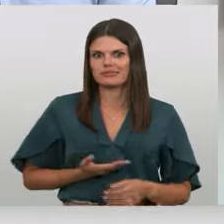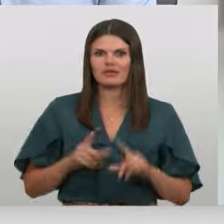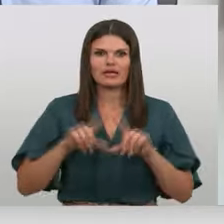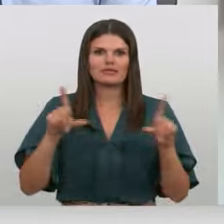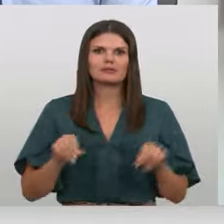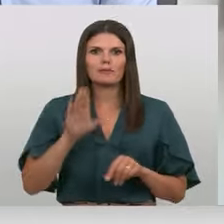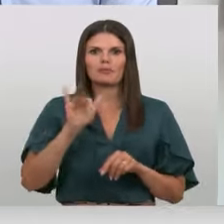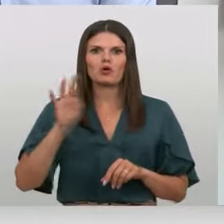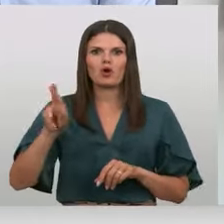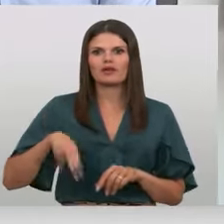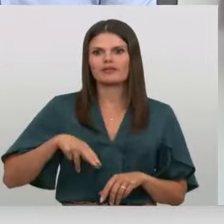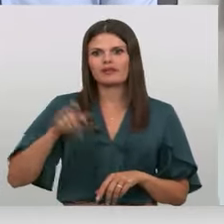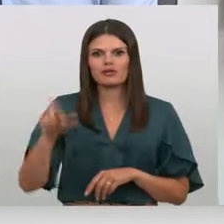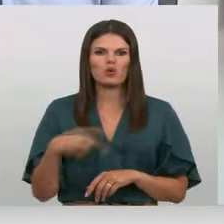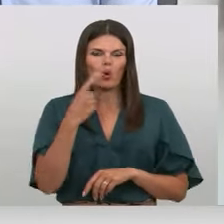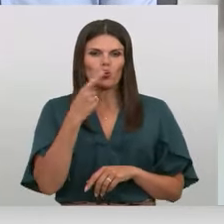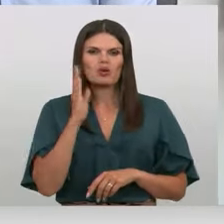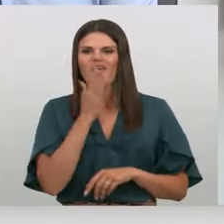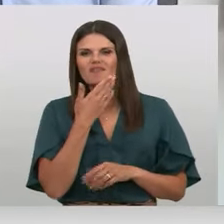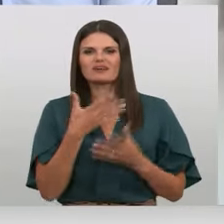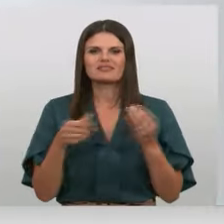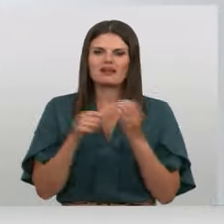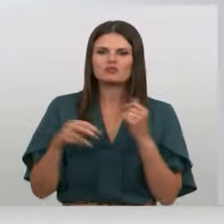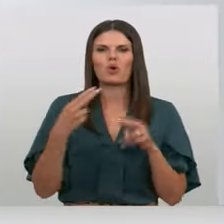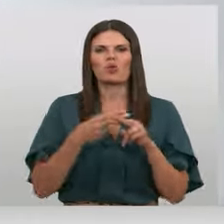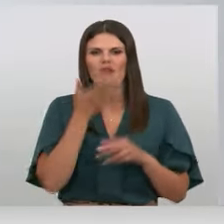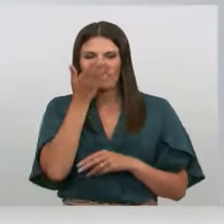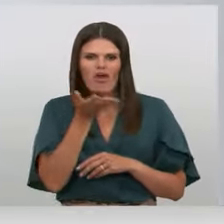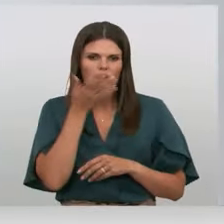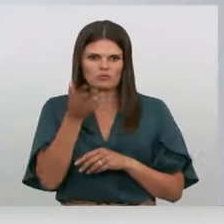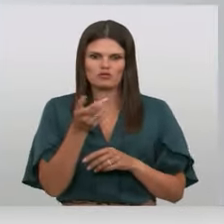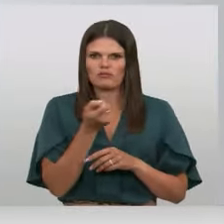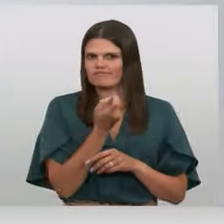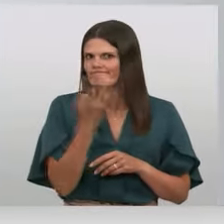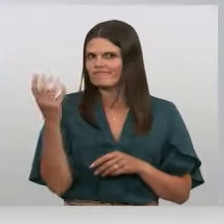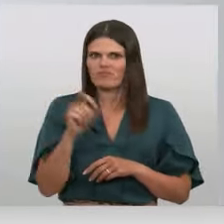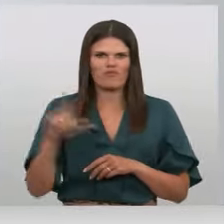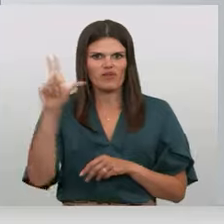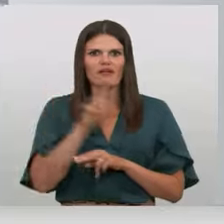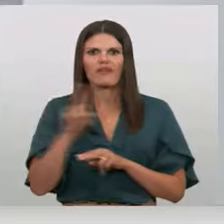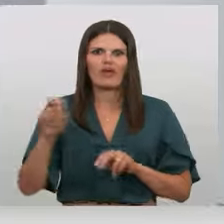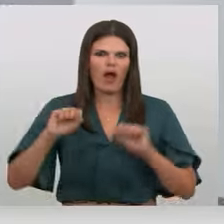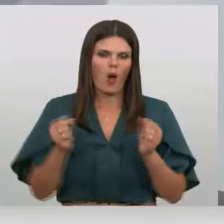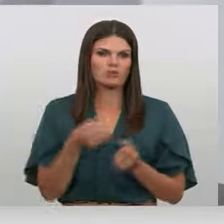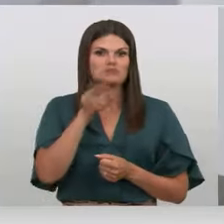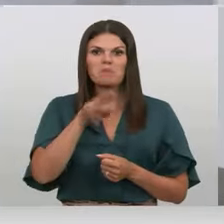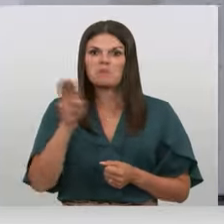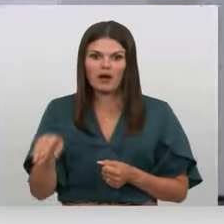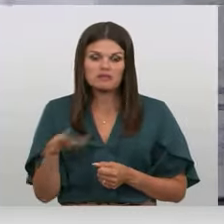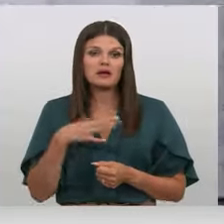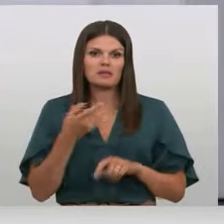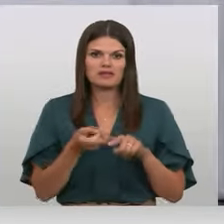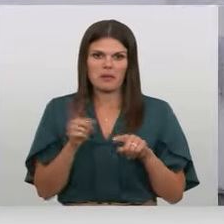Bior direktori norāda, ka vasarā caurējas un vemšanas gadījumi ir daudz vairāk nekā augstajos mēnešos. To izskaidro ar